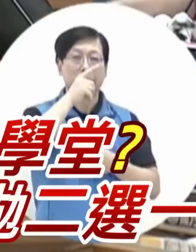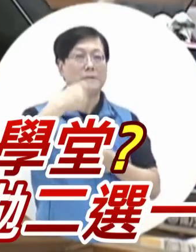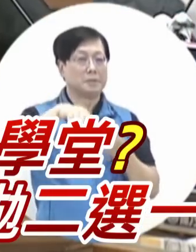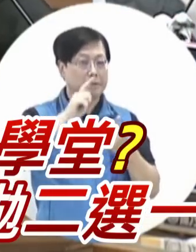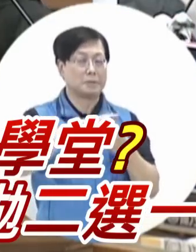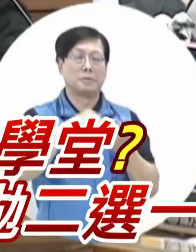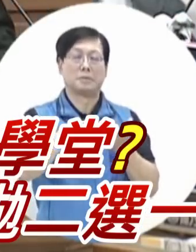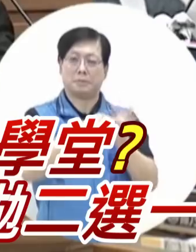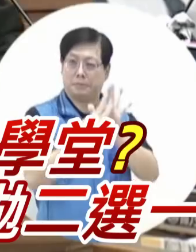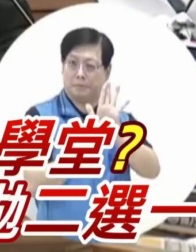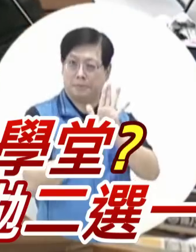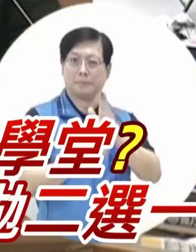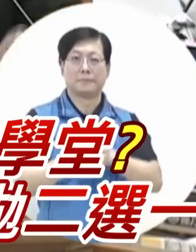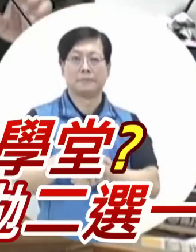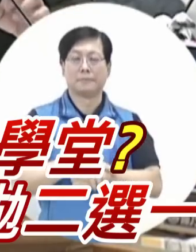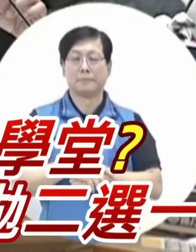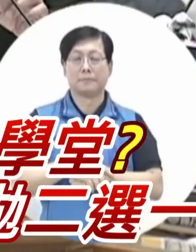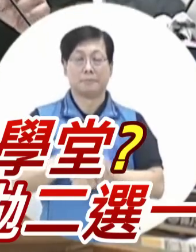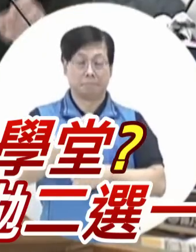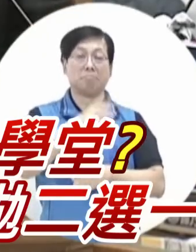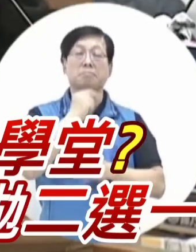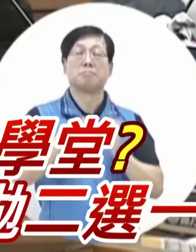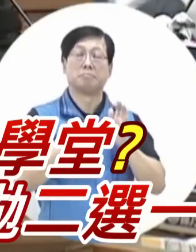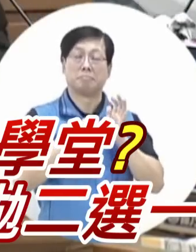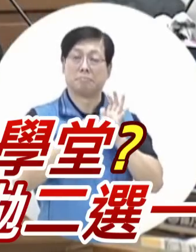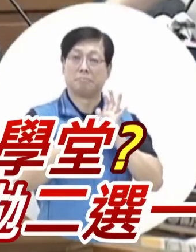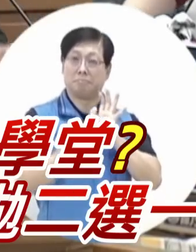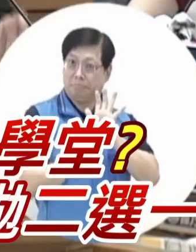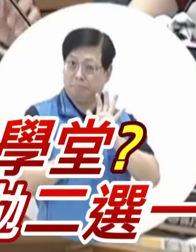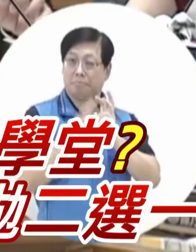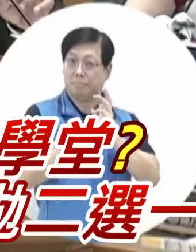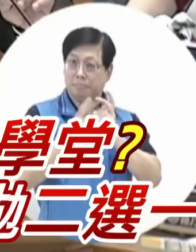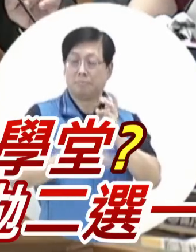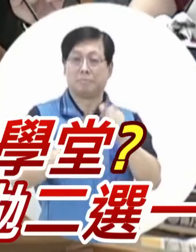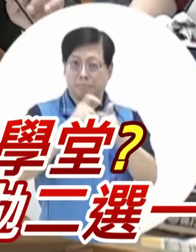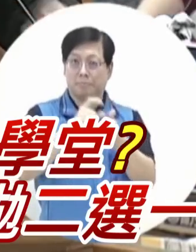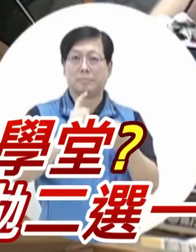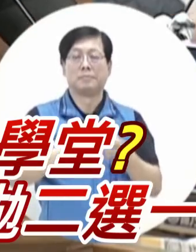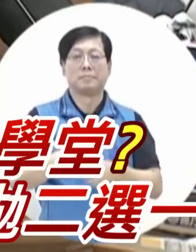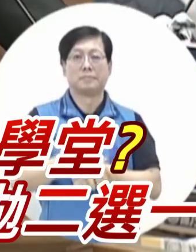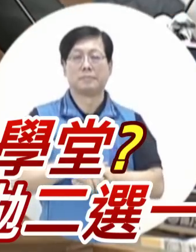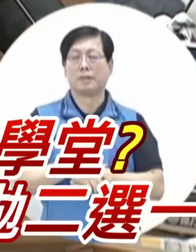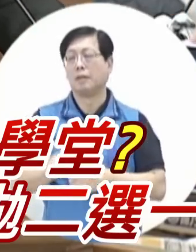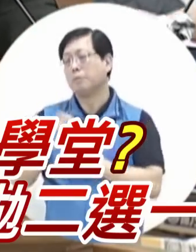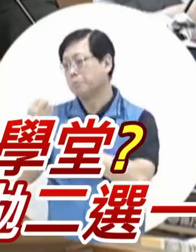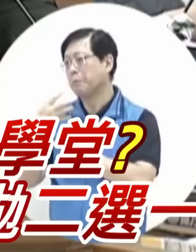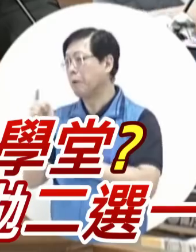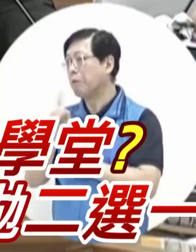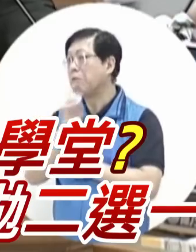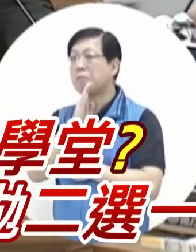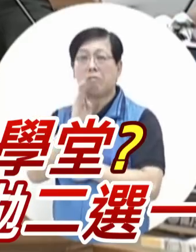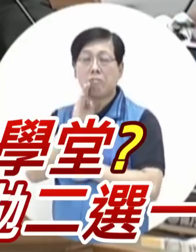题啦。 好，你说。 这个是申论题，不是选择题啦。 好，你说哪些行为会被视为间谍？